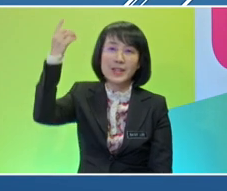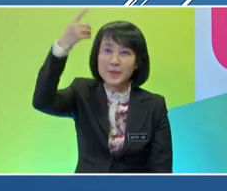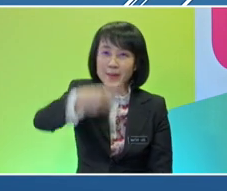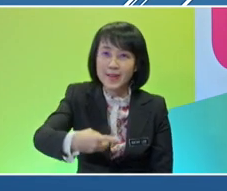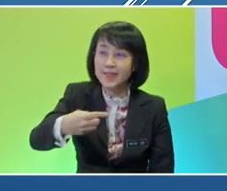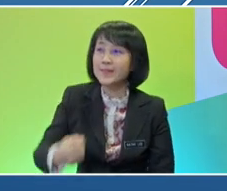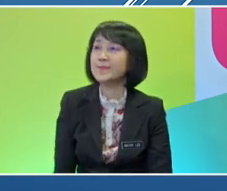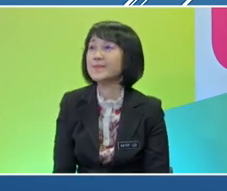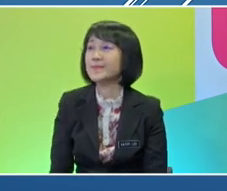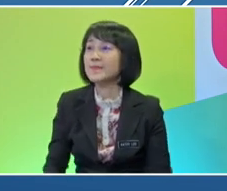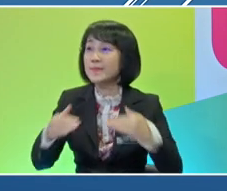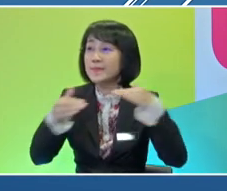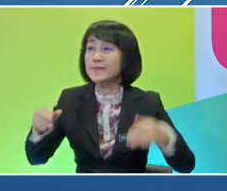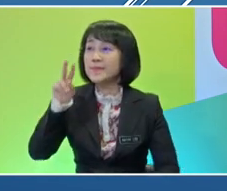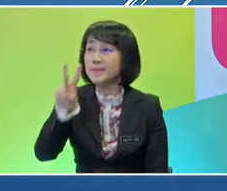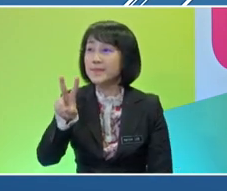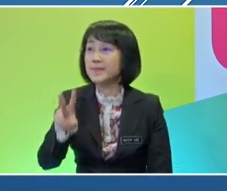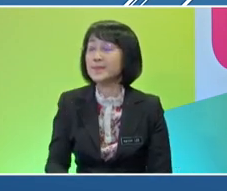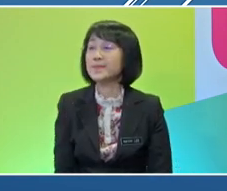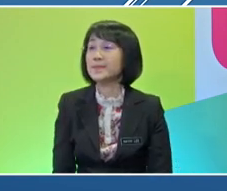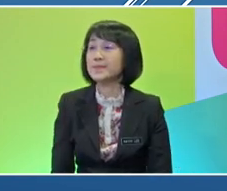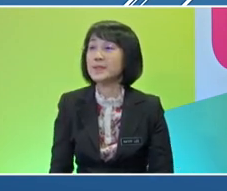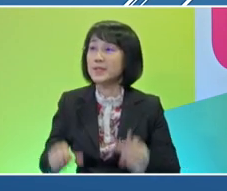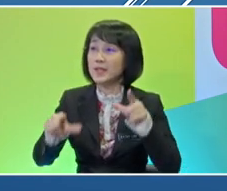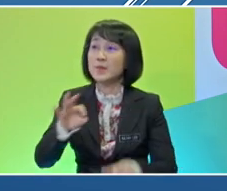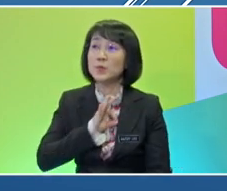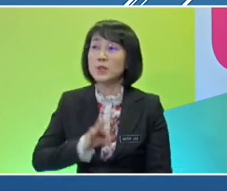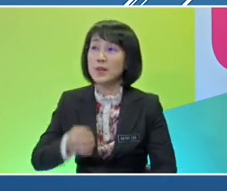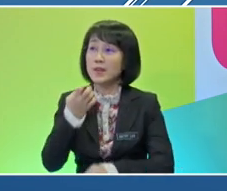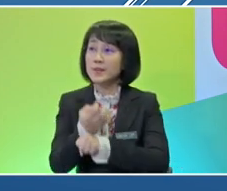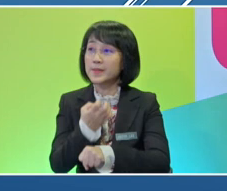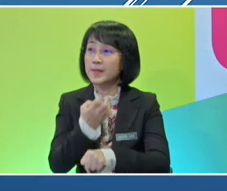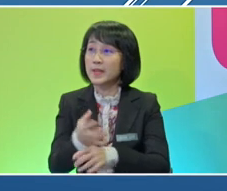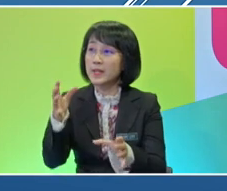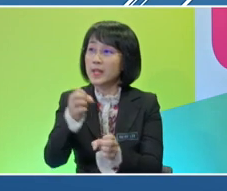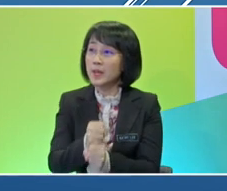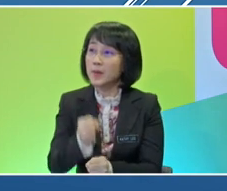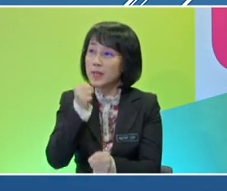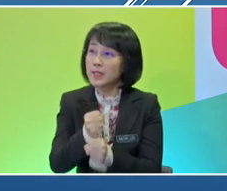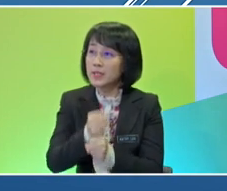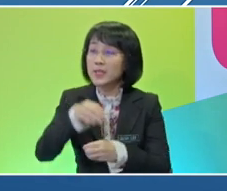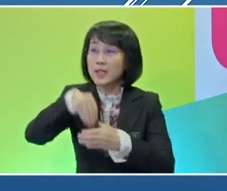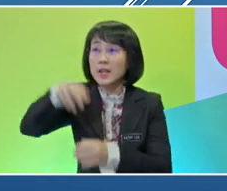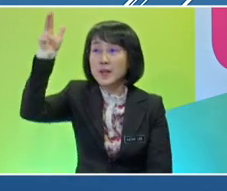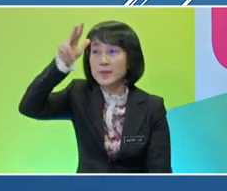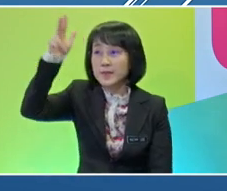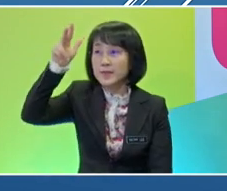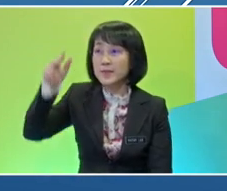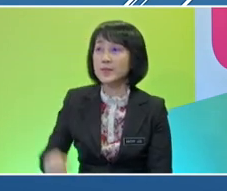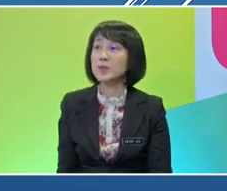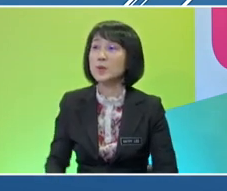tahap kedua dilekatkan hutang keemasan juga mendapat jawaban dalam kerajaan dan dekat rumah